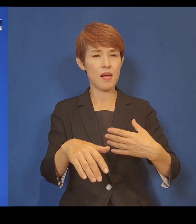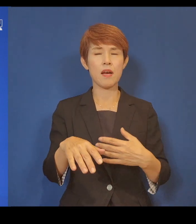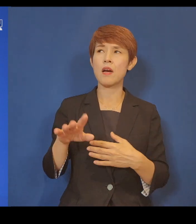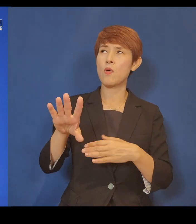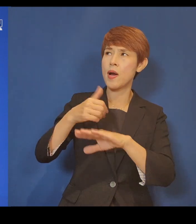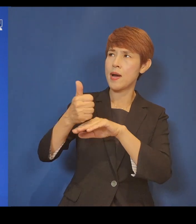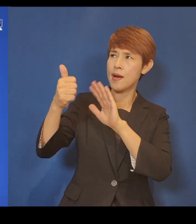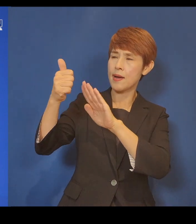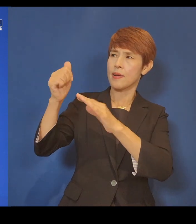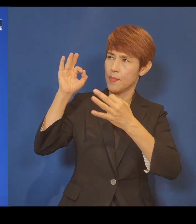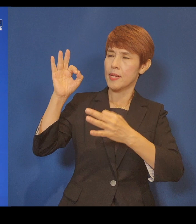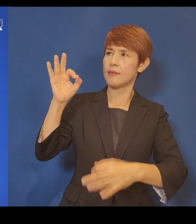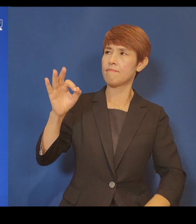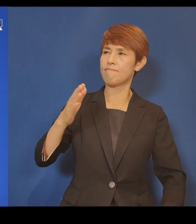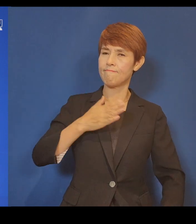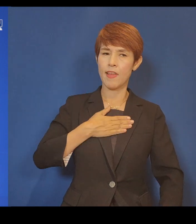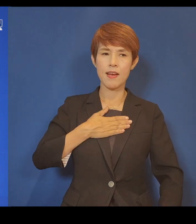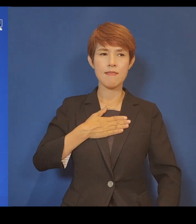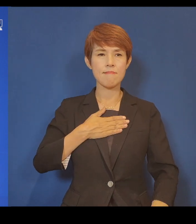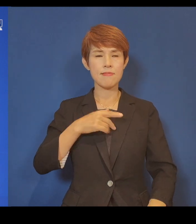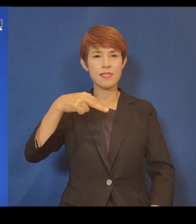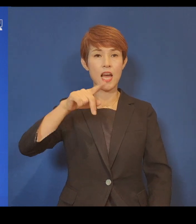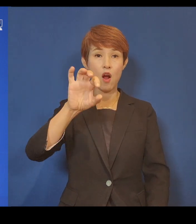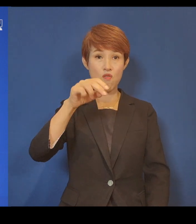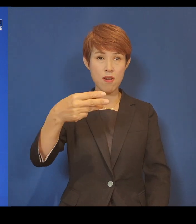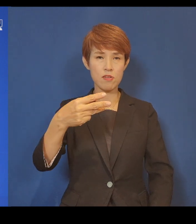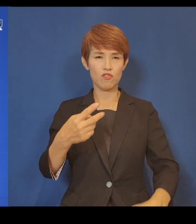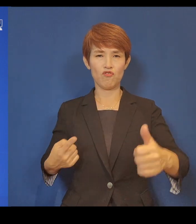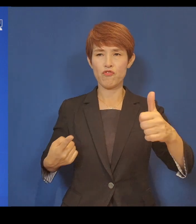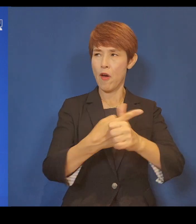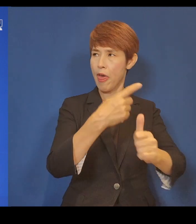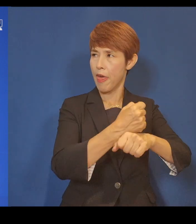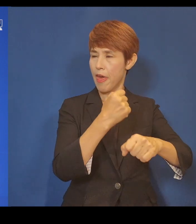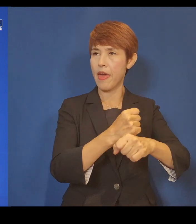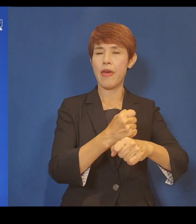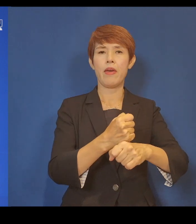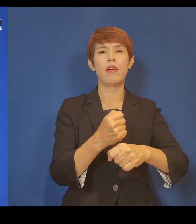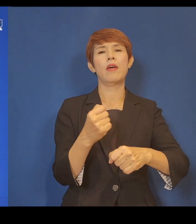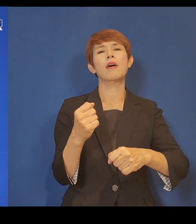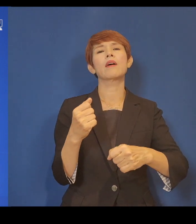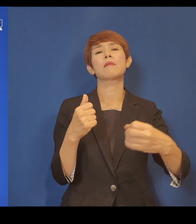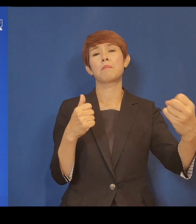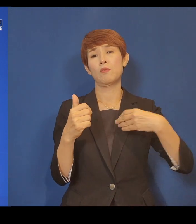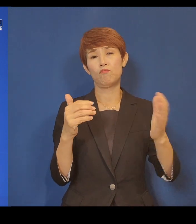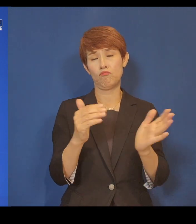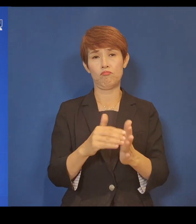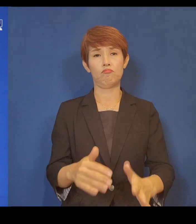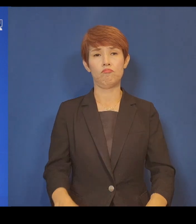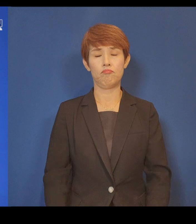임금님 가만히 계시고 제가 죽이겠습니다. 죽일 수 있었어요.